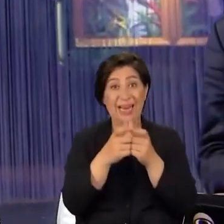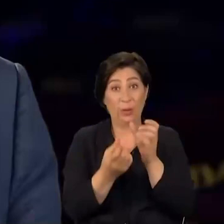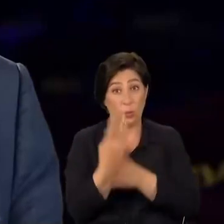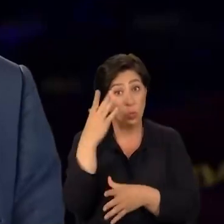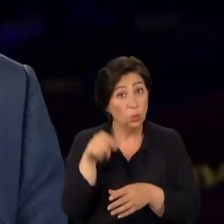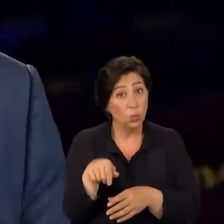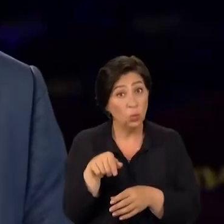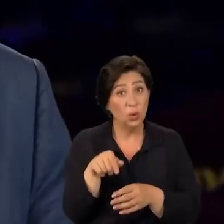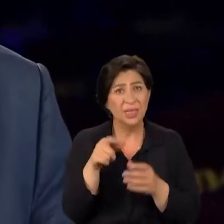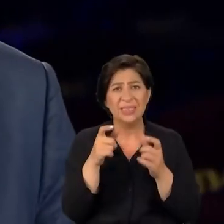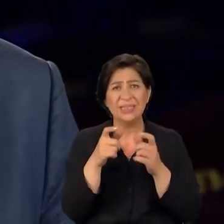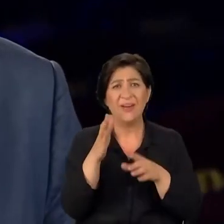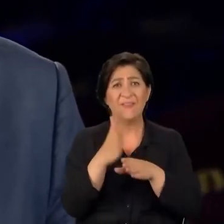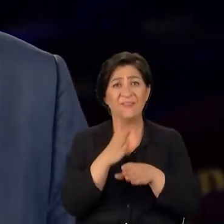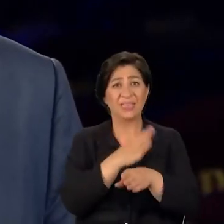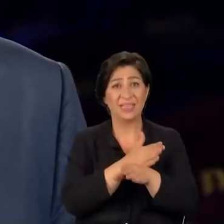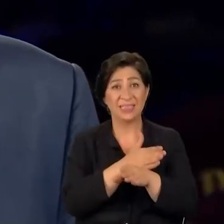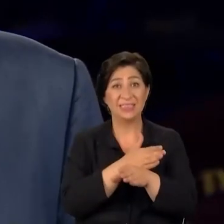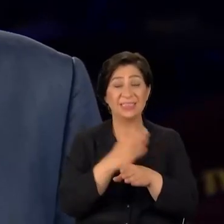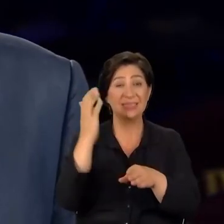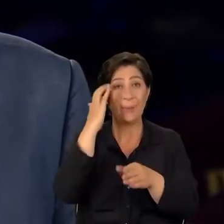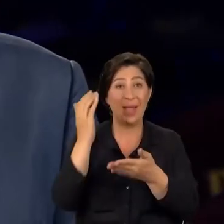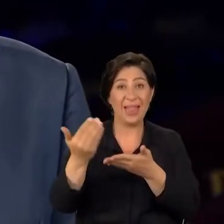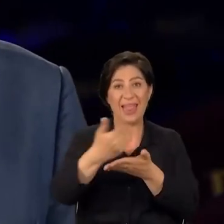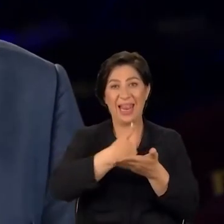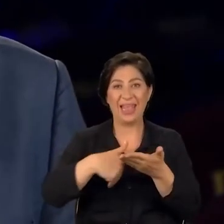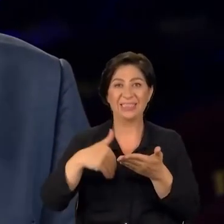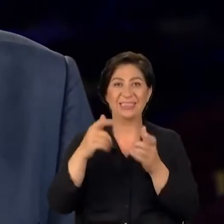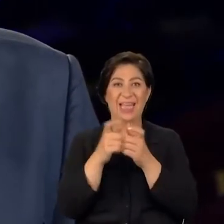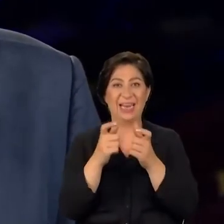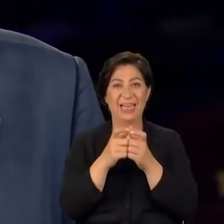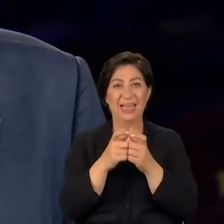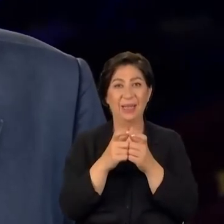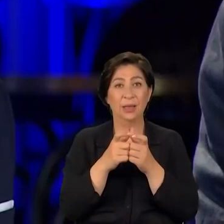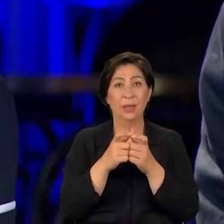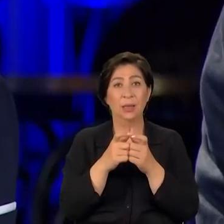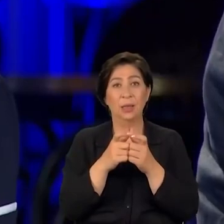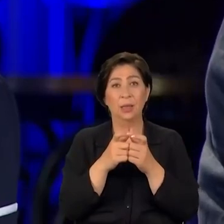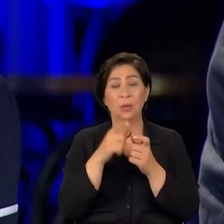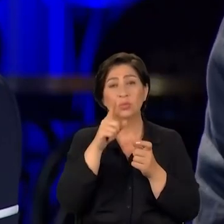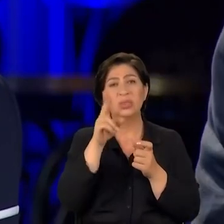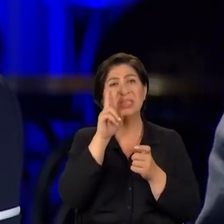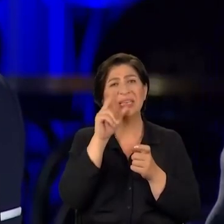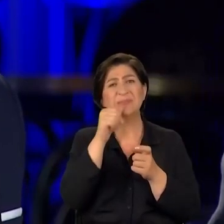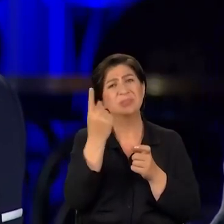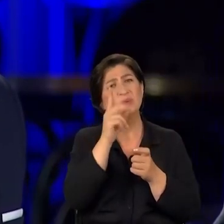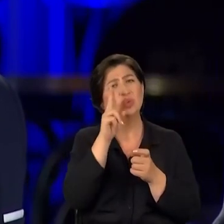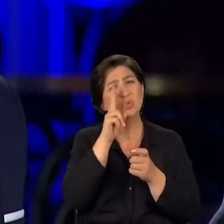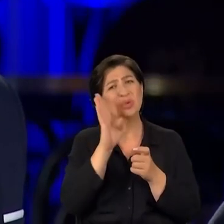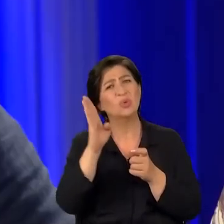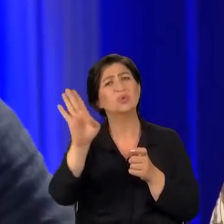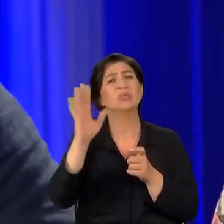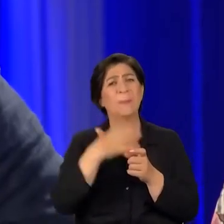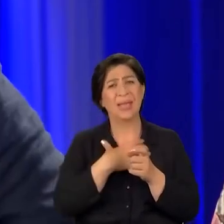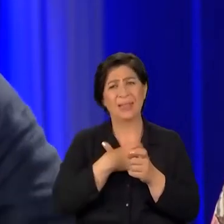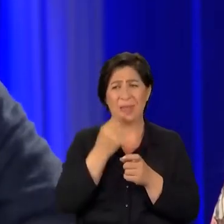kuruldu. Ne bu derneği? Vatandaşlık Temel Gelir Derneği. Ama pardon, orada iki alternatif evet. var. Ama bunun hiçbir sonuca götürmeyeceğini oradan ben bizzat